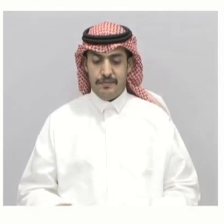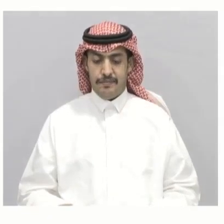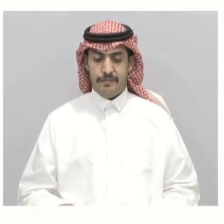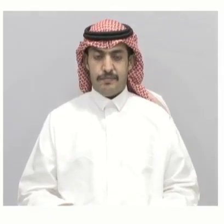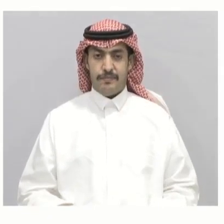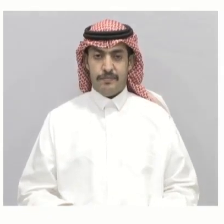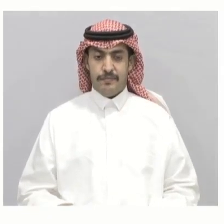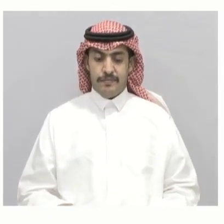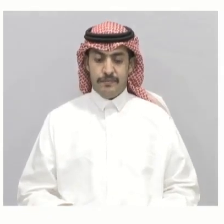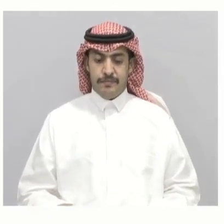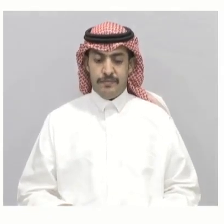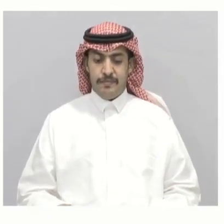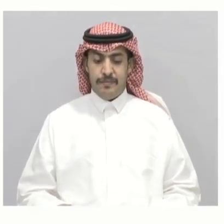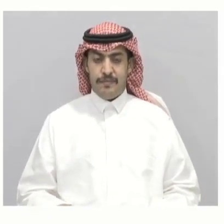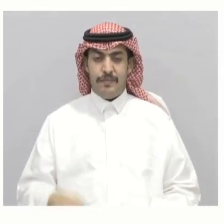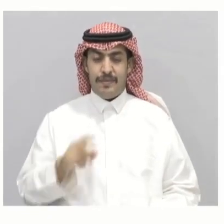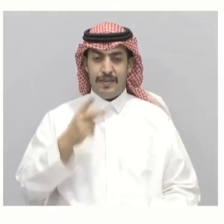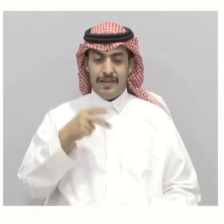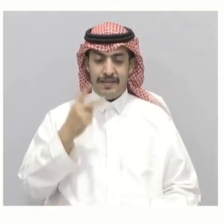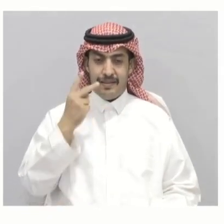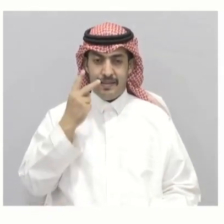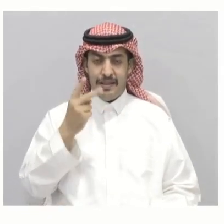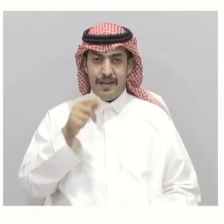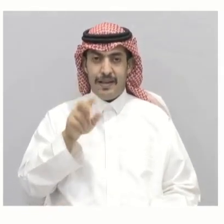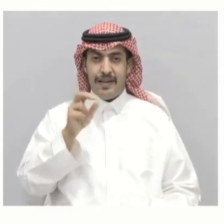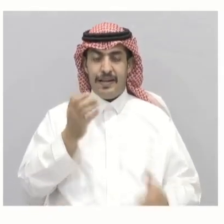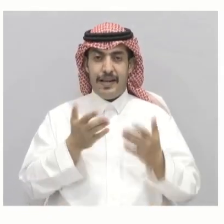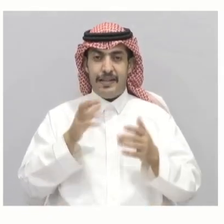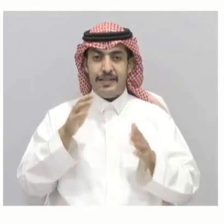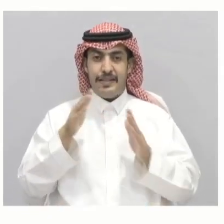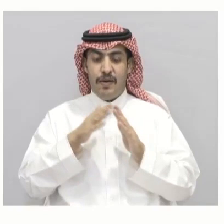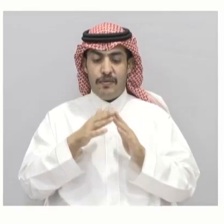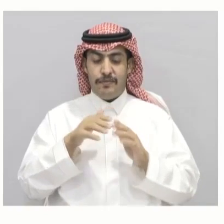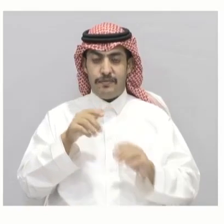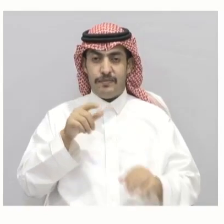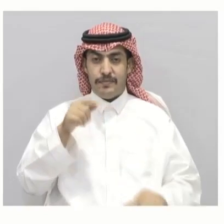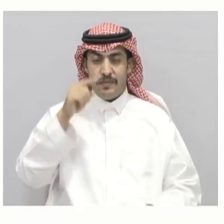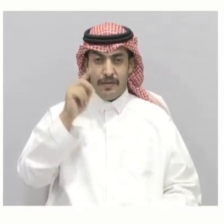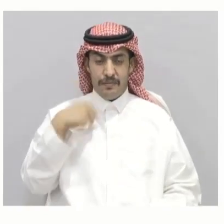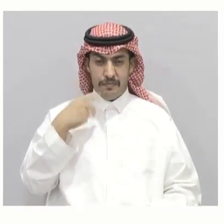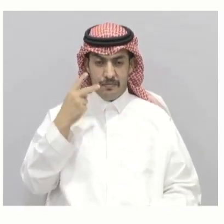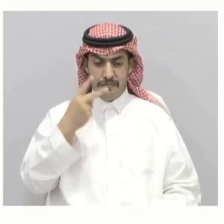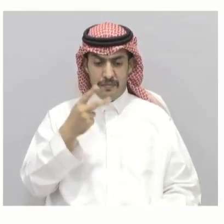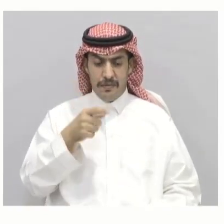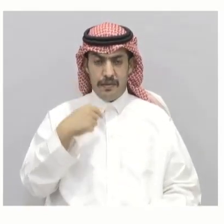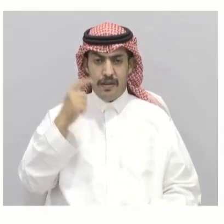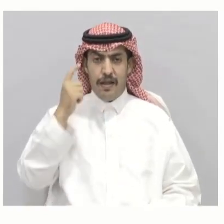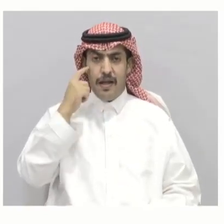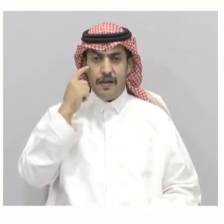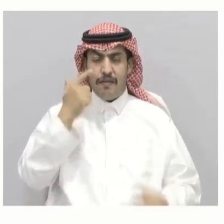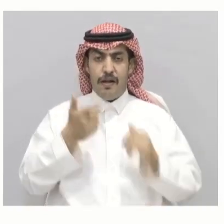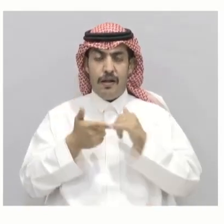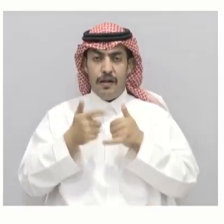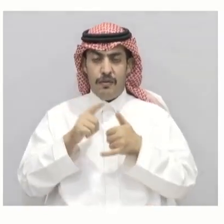وهنا تلميحه لقياس الزاويه القائمه فعندما ارى هذا الرمز اعرف